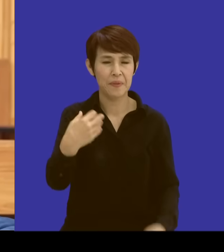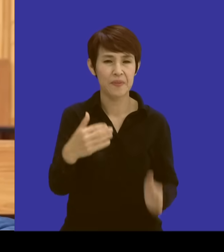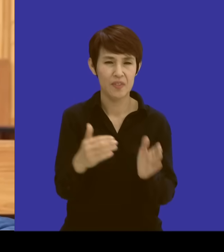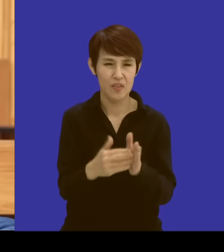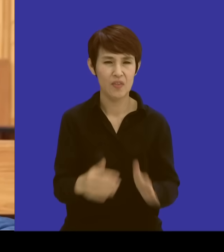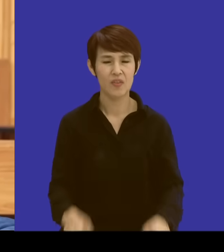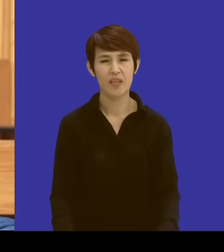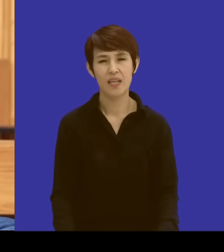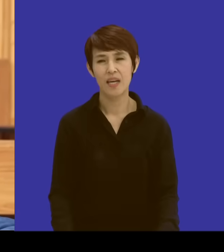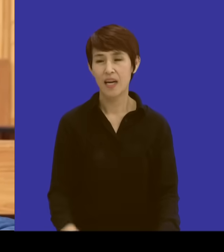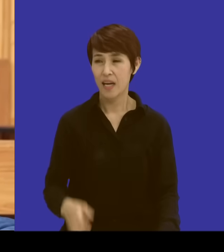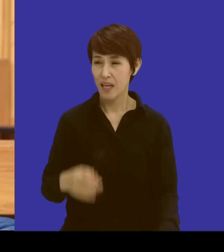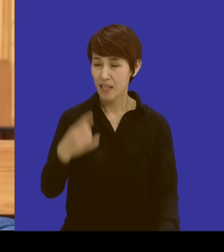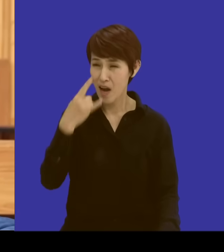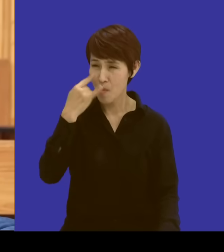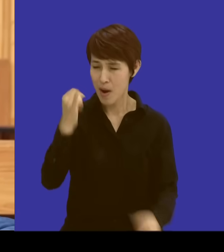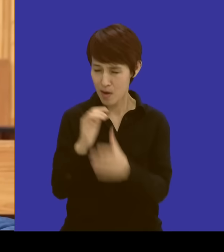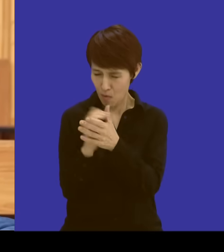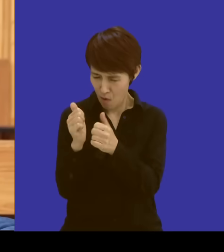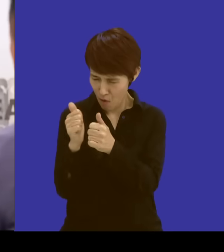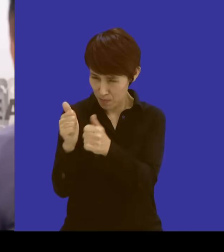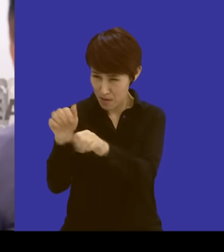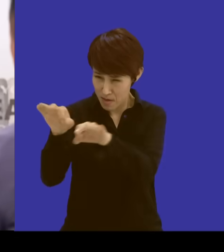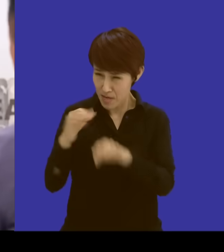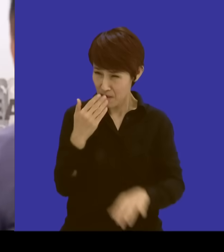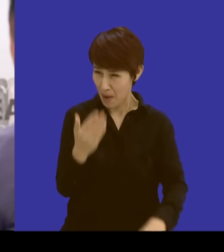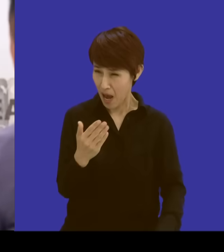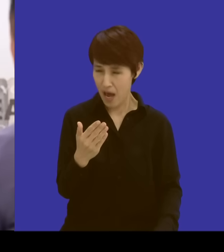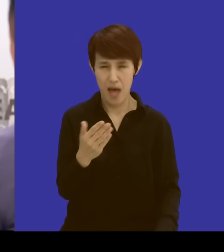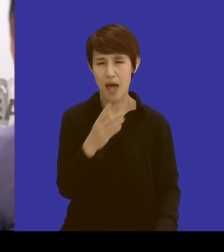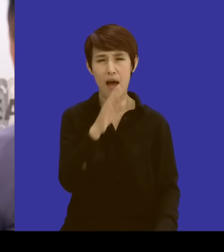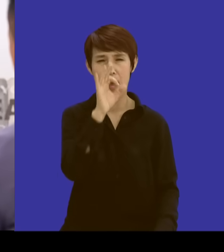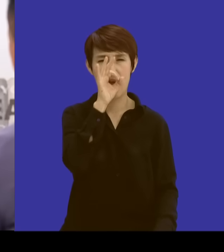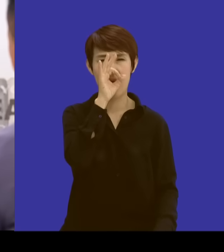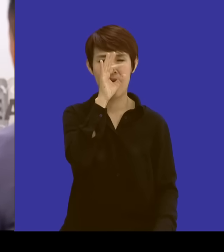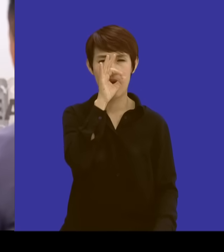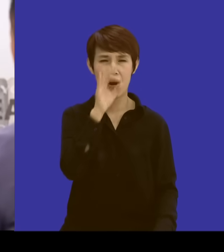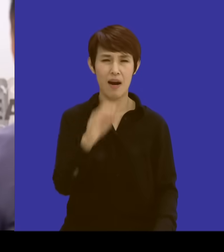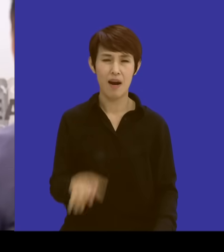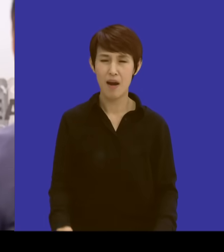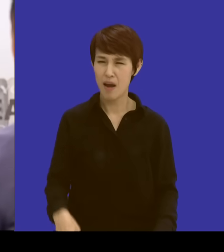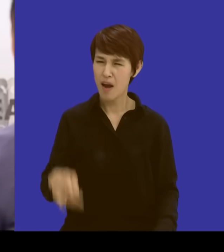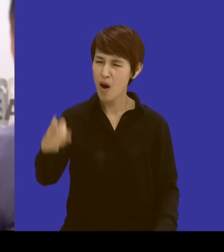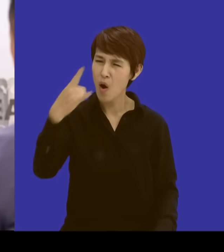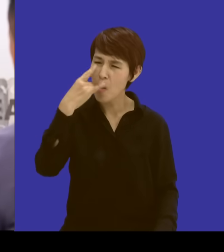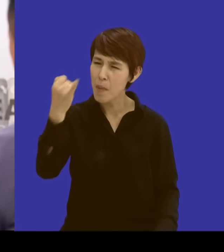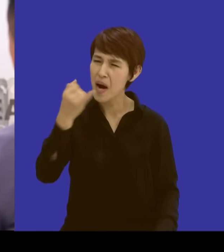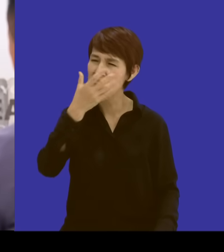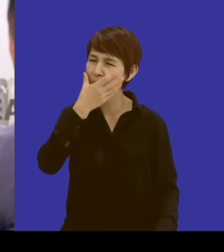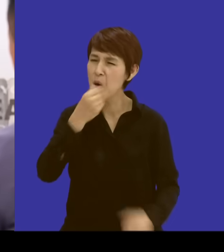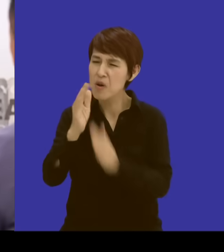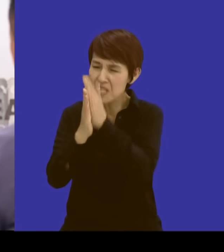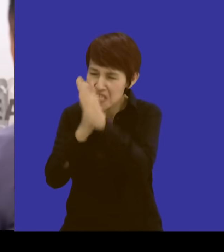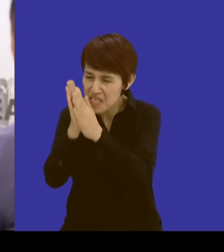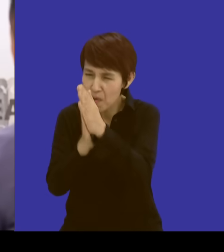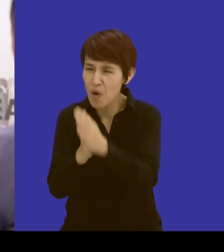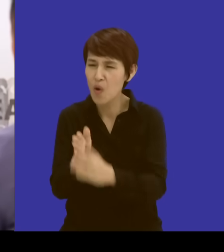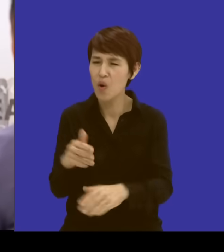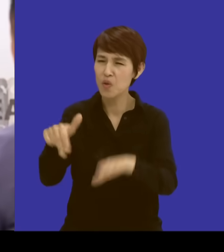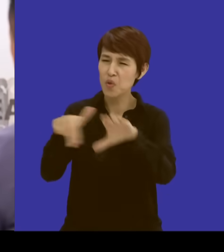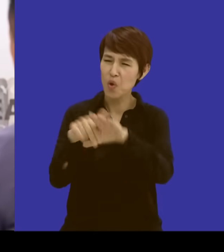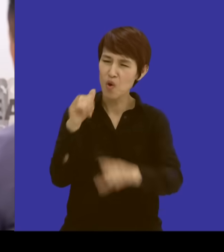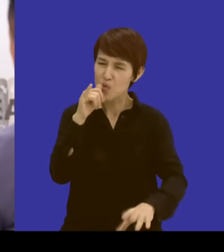아휴, 나는 엄마처럼 기도할 수 있을까? 그렇죠. 정말 엄마의 기도는 맞아요. 너무 기복적인 기도고 저는 종교 중독자의